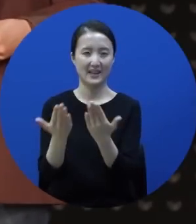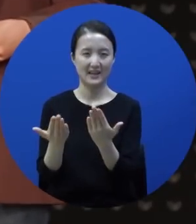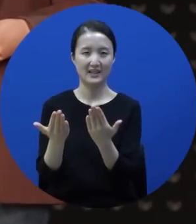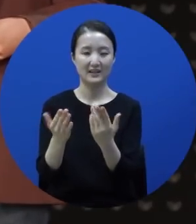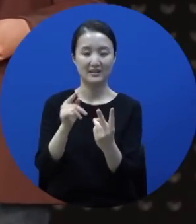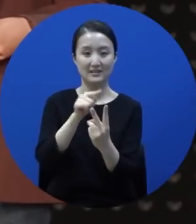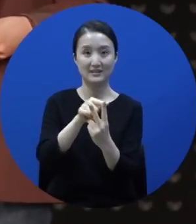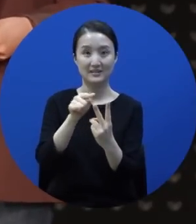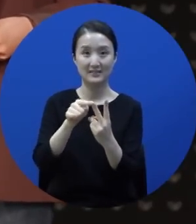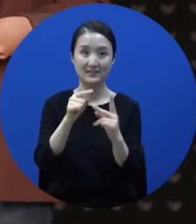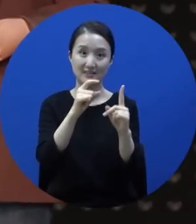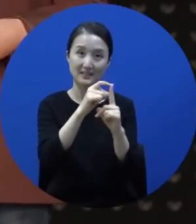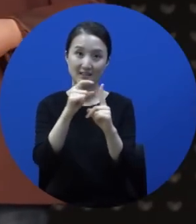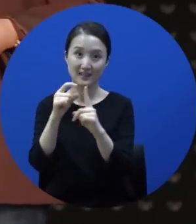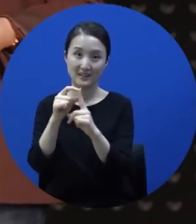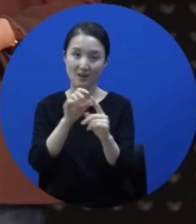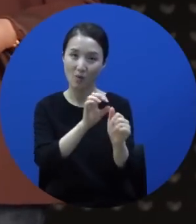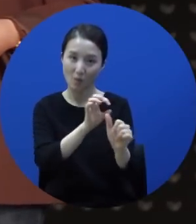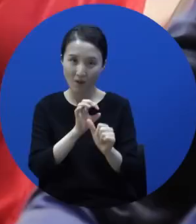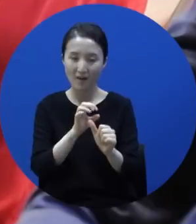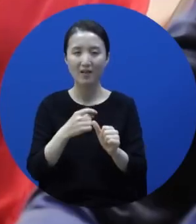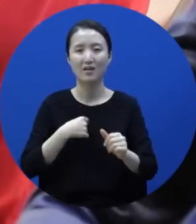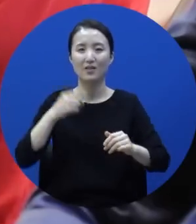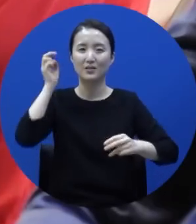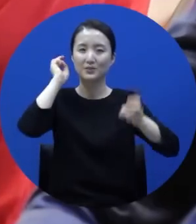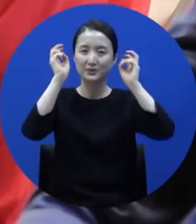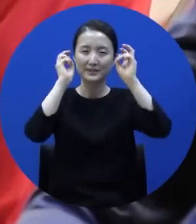보시면 어떤 모양이 혹시 연상되세요?